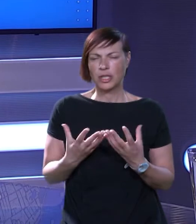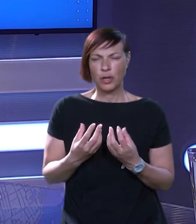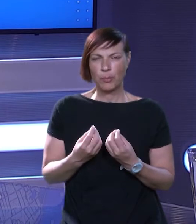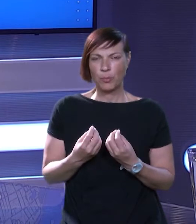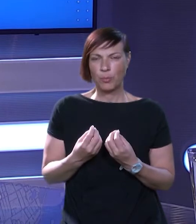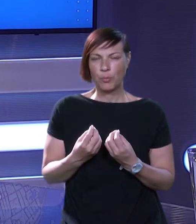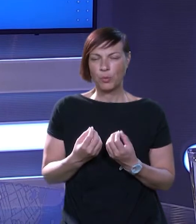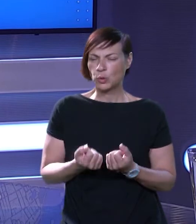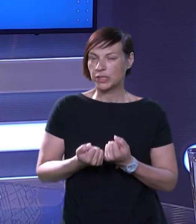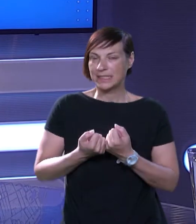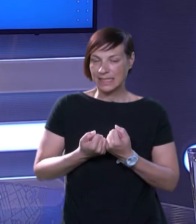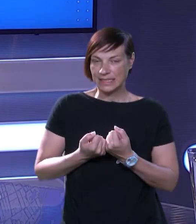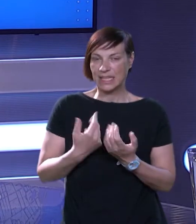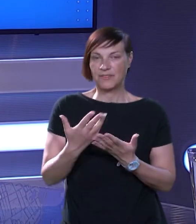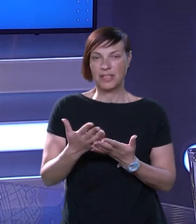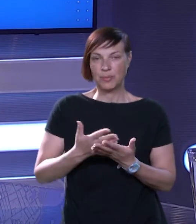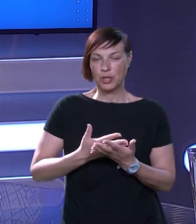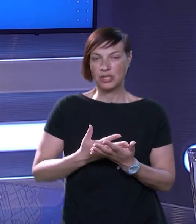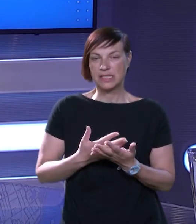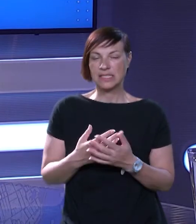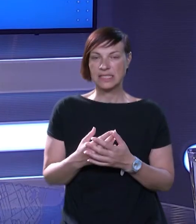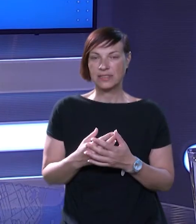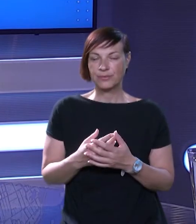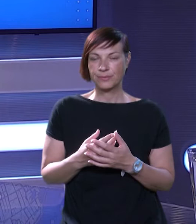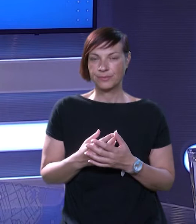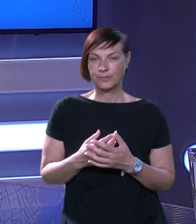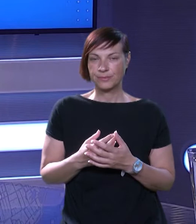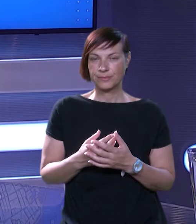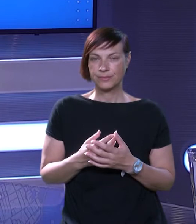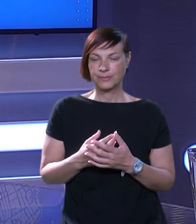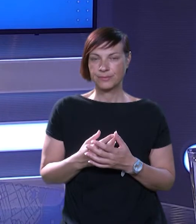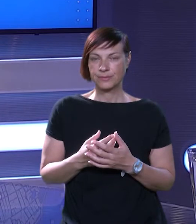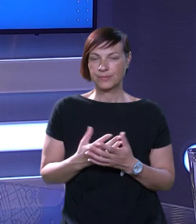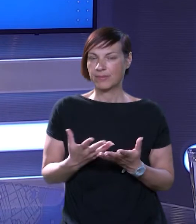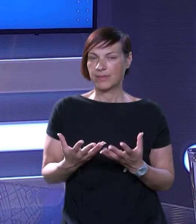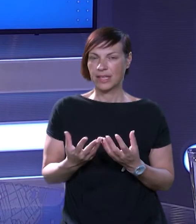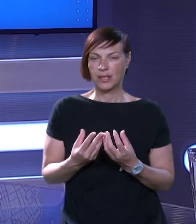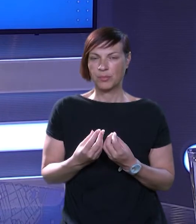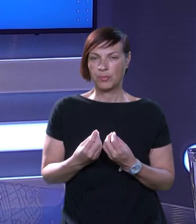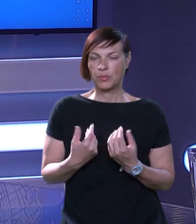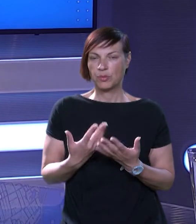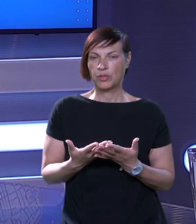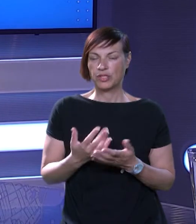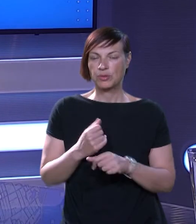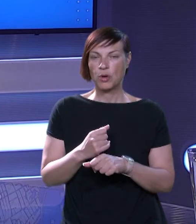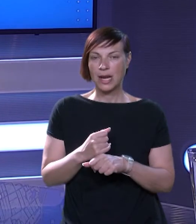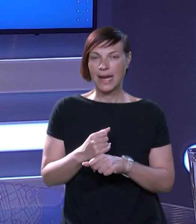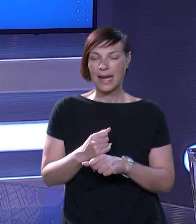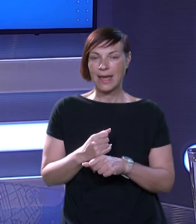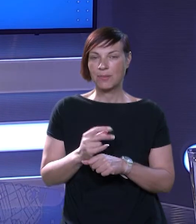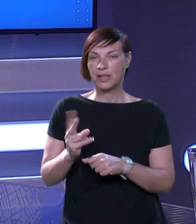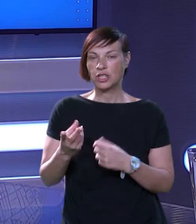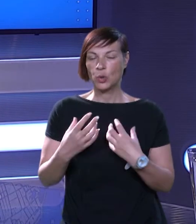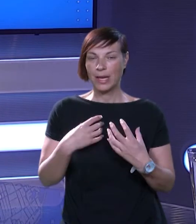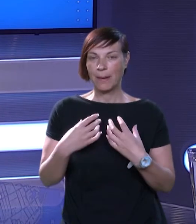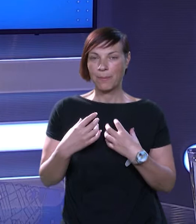puno zahtjevniji proces nego ovaj drugi i puno smo toga u stvari napravili, jako puno